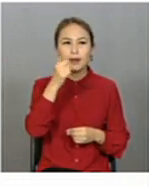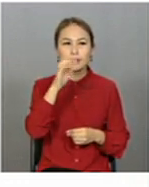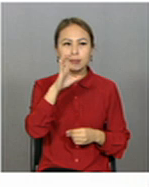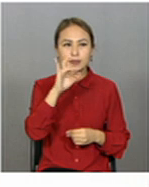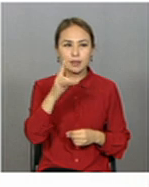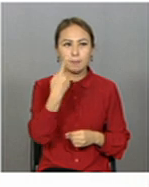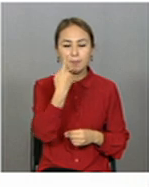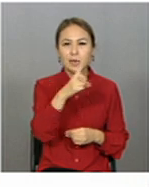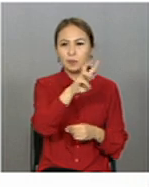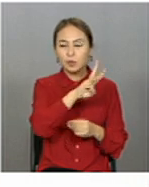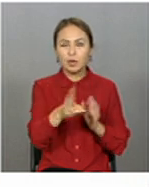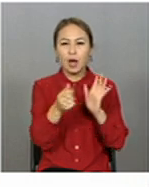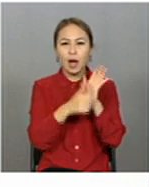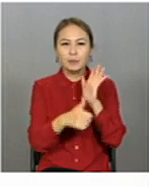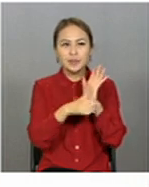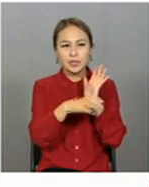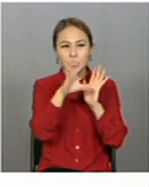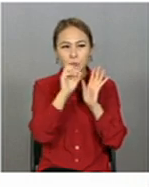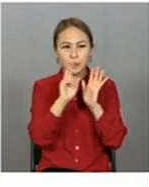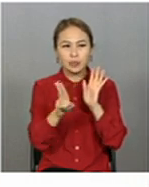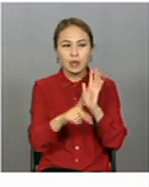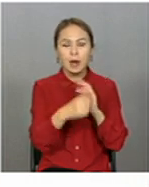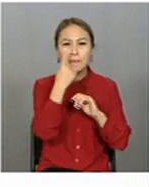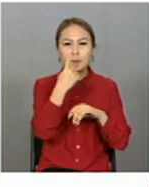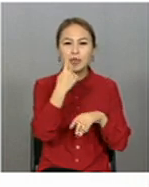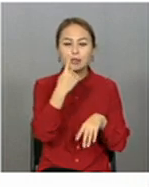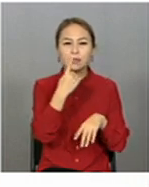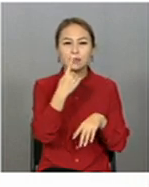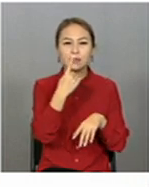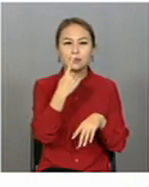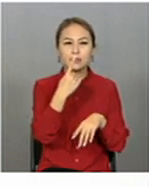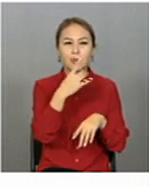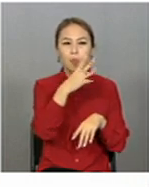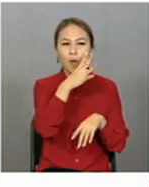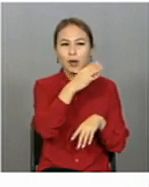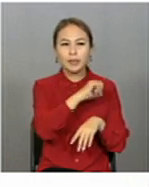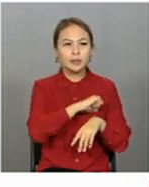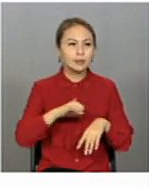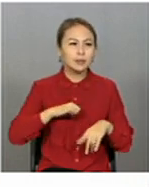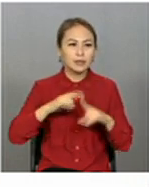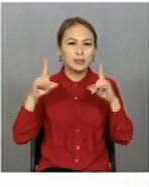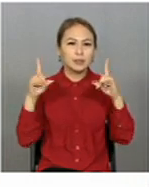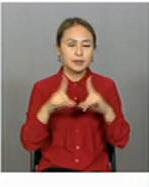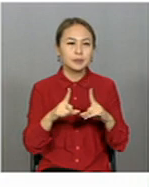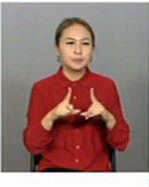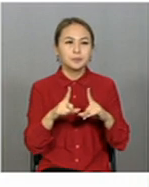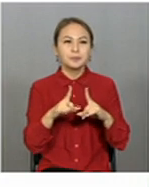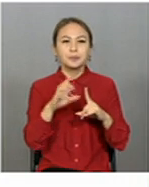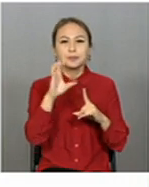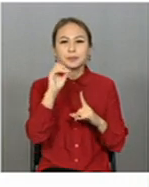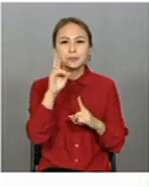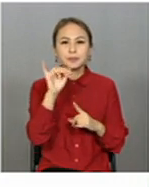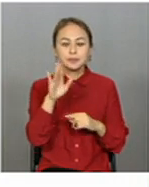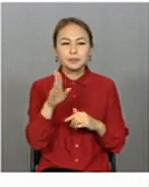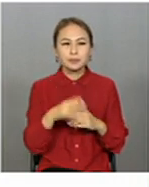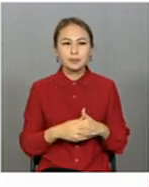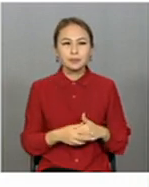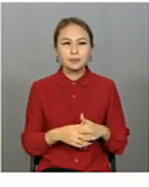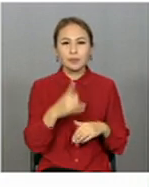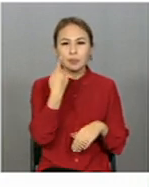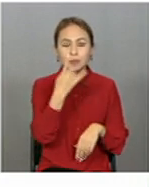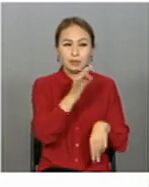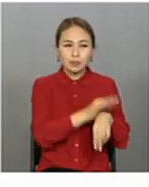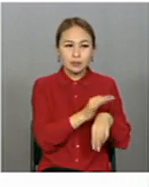Бір минутта 60 секунд бар. Балалар, уақыттың ең кіші өлшем бірлігі секунд. Бір